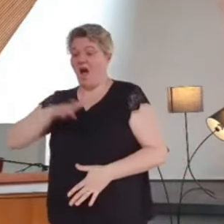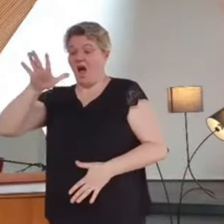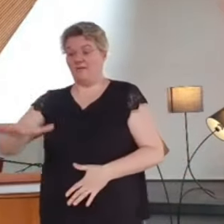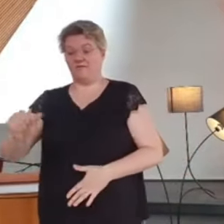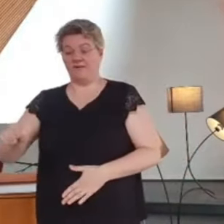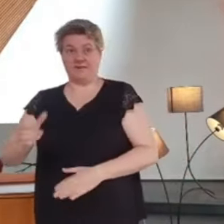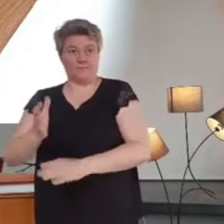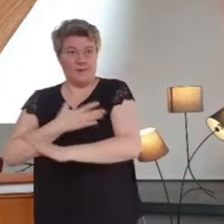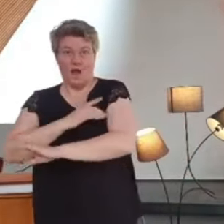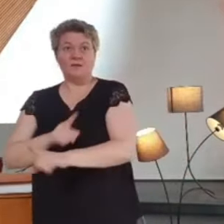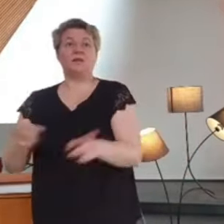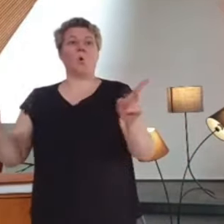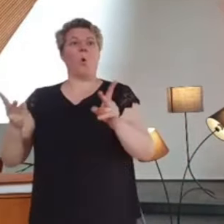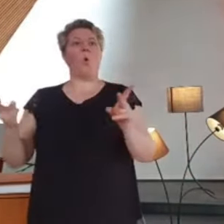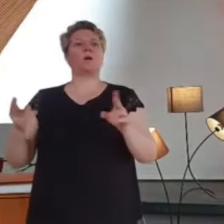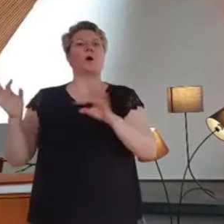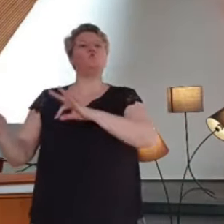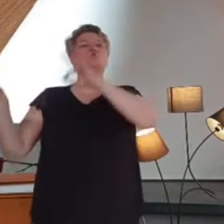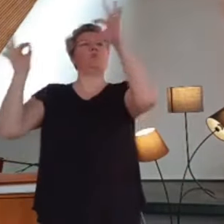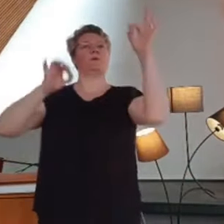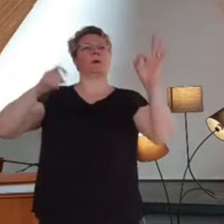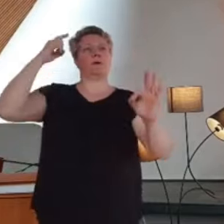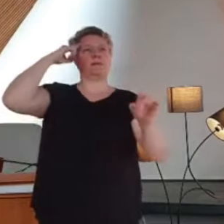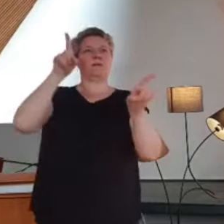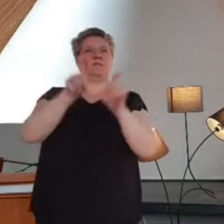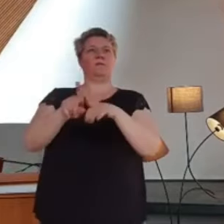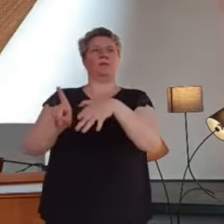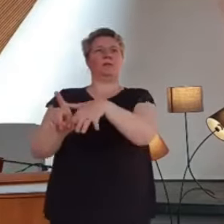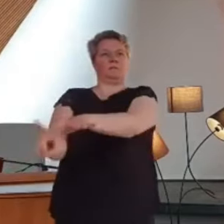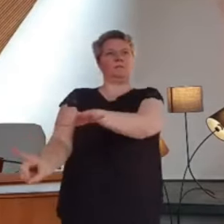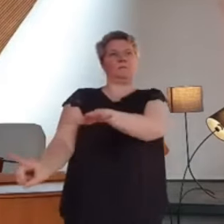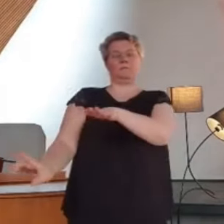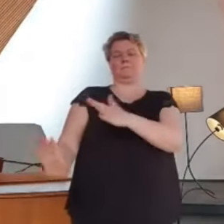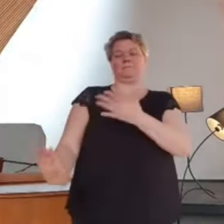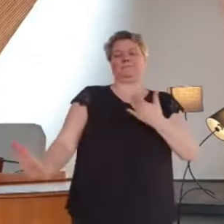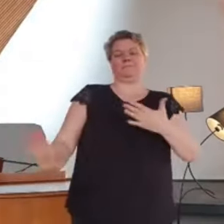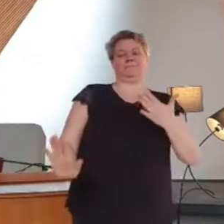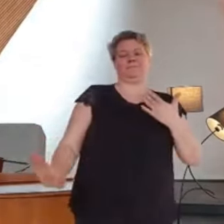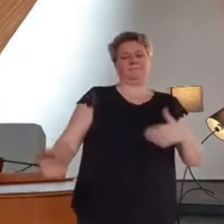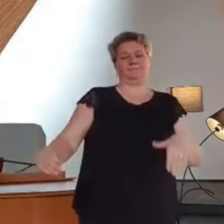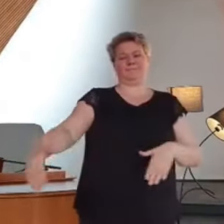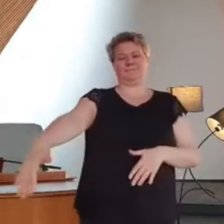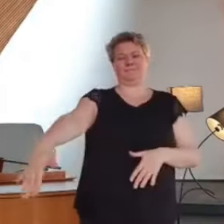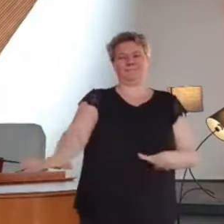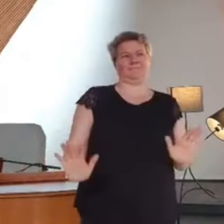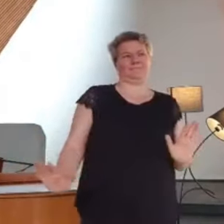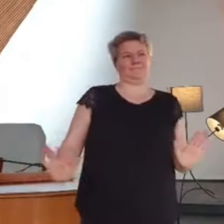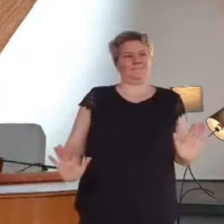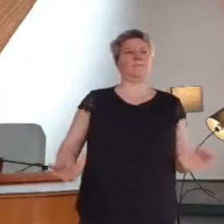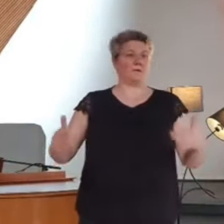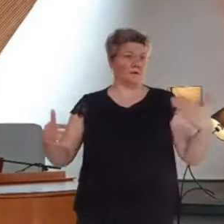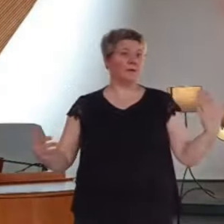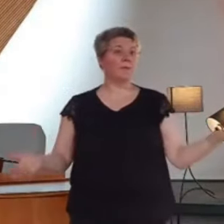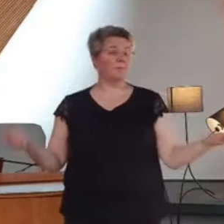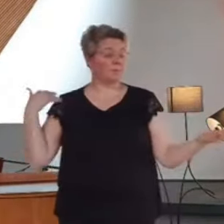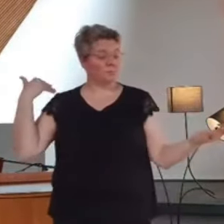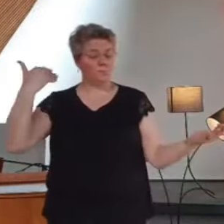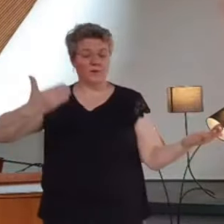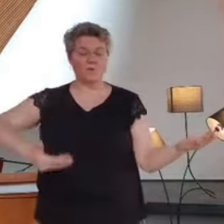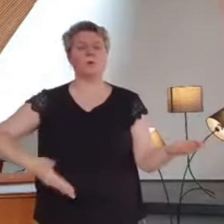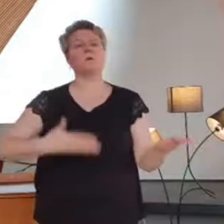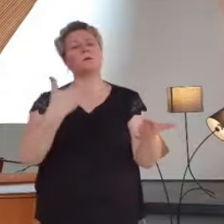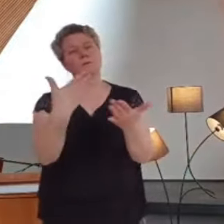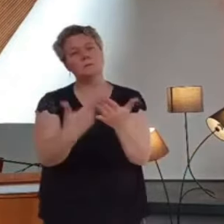Und das verletzt, das grenzt aus. Deswegen glaube ich, das ist etwas, wo wir uns auf jeden Fall eine Scheibe von